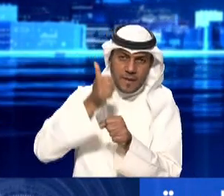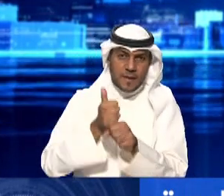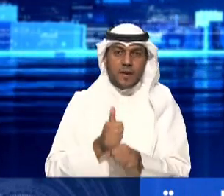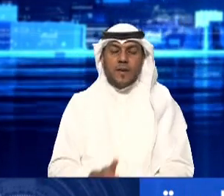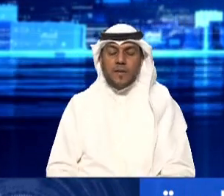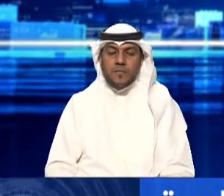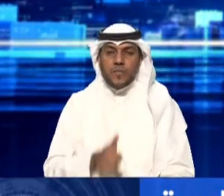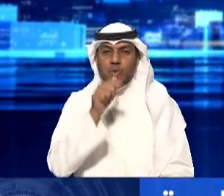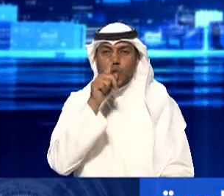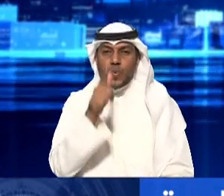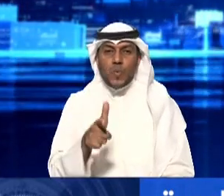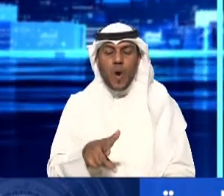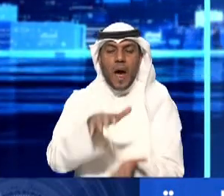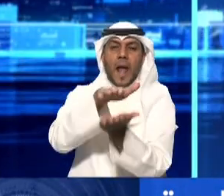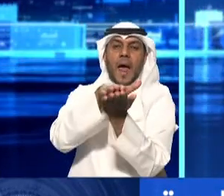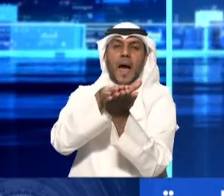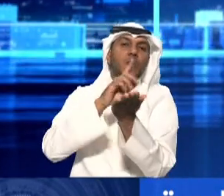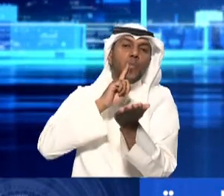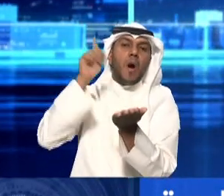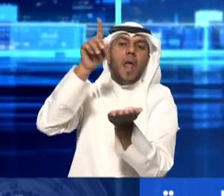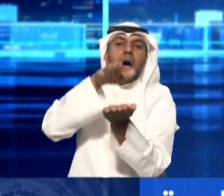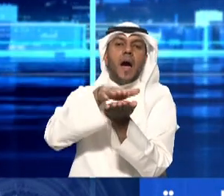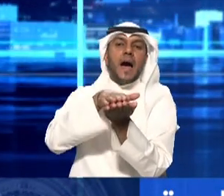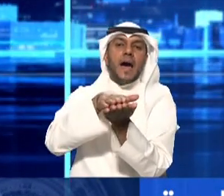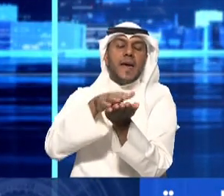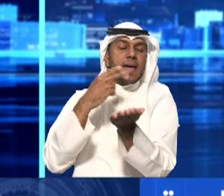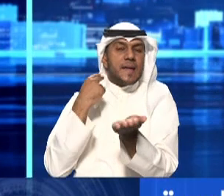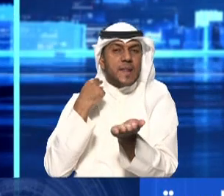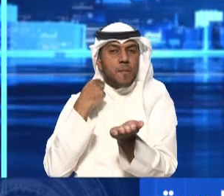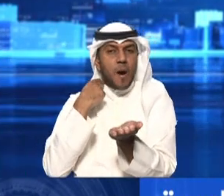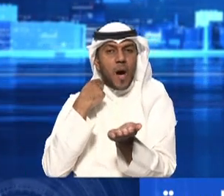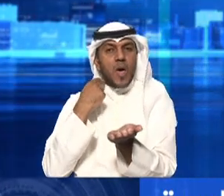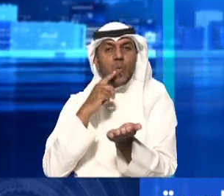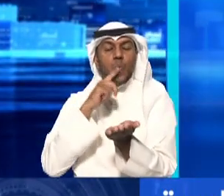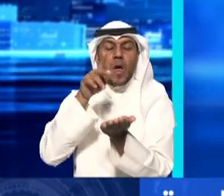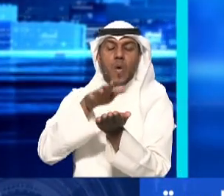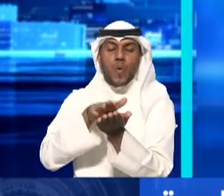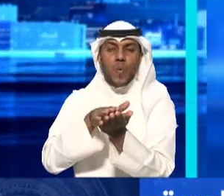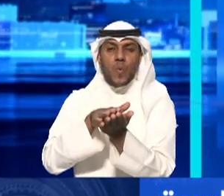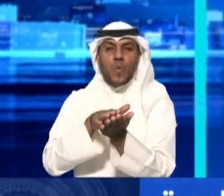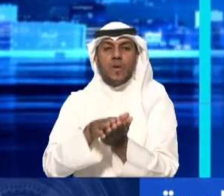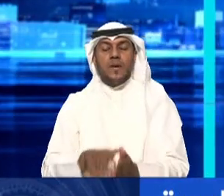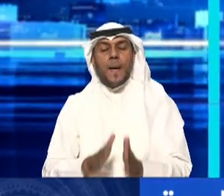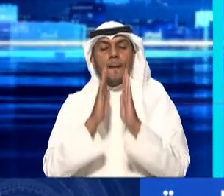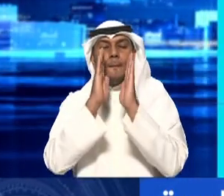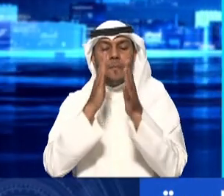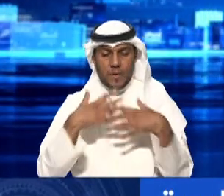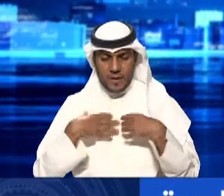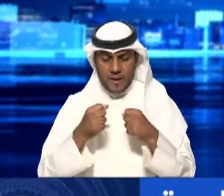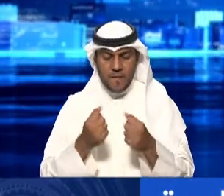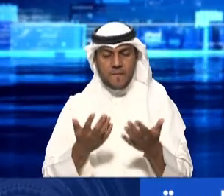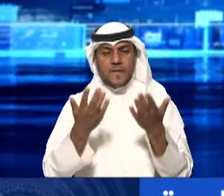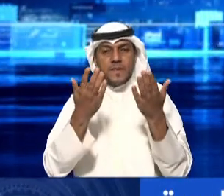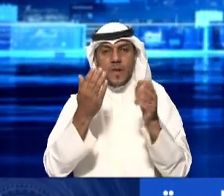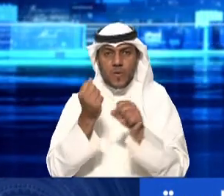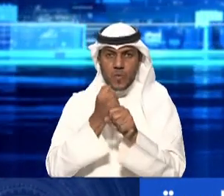فخامته اليمين الدستورية رئيسا للجمهورية التونسية الشقيقة، راجيا سموه حفظه الله له كل التوفيق